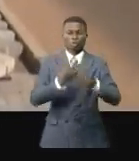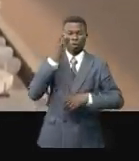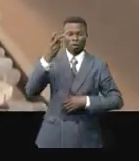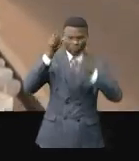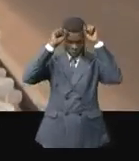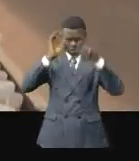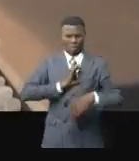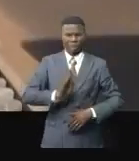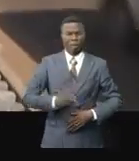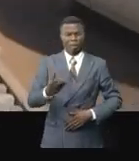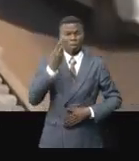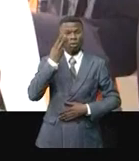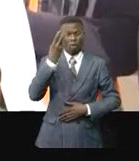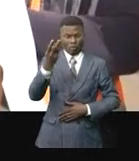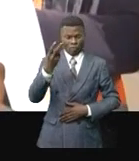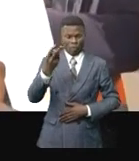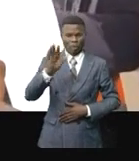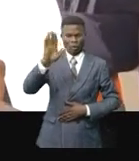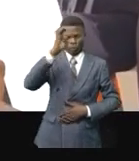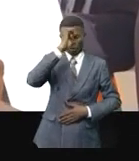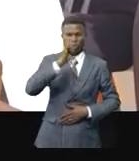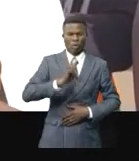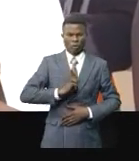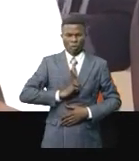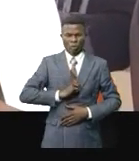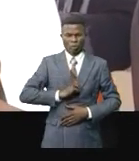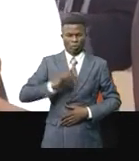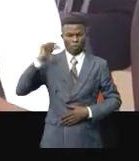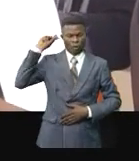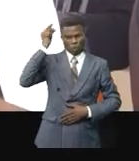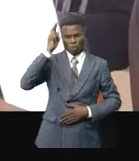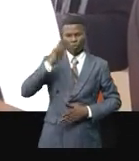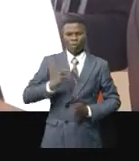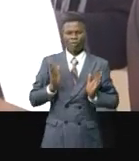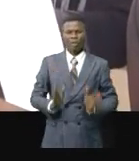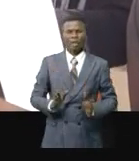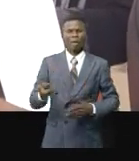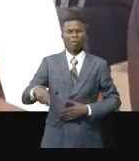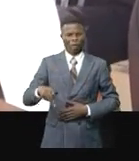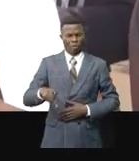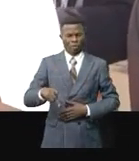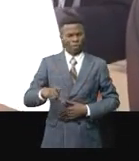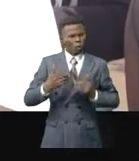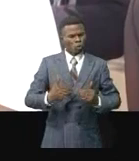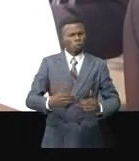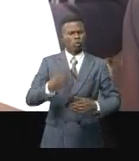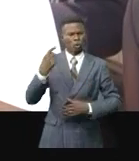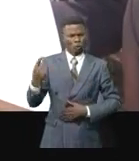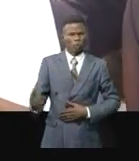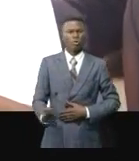la vision de son Excellence, Monsieur le gouverneur des provinces, qui ne cesse